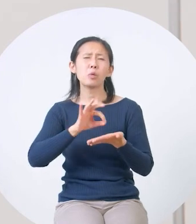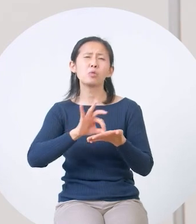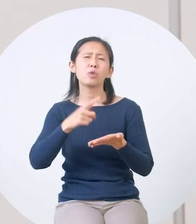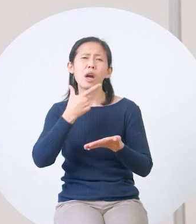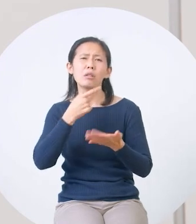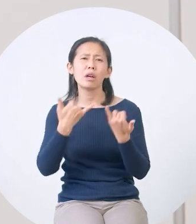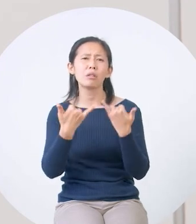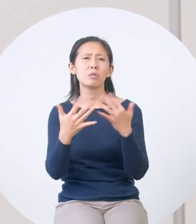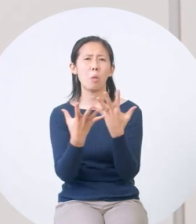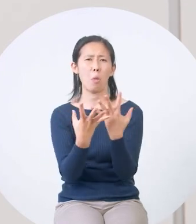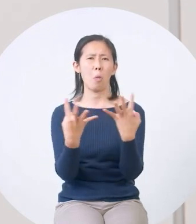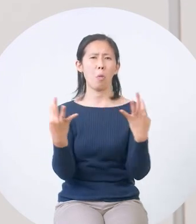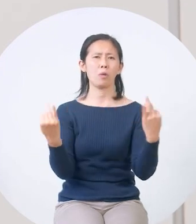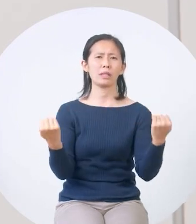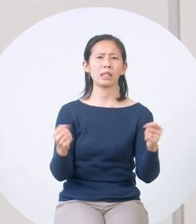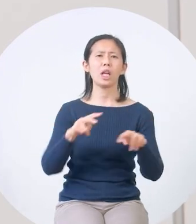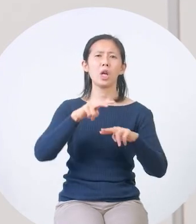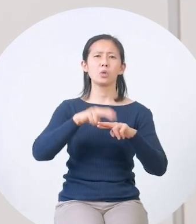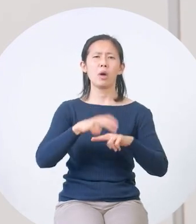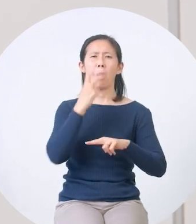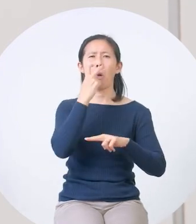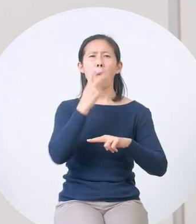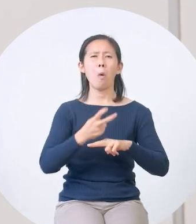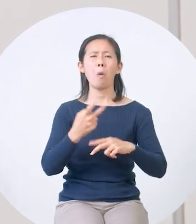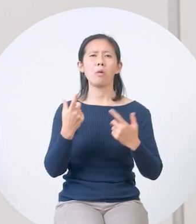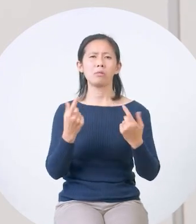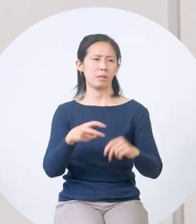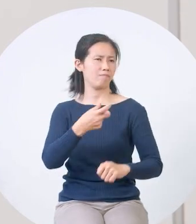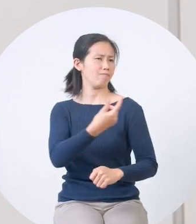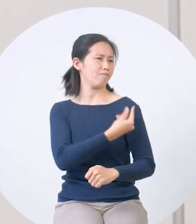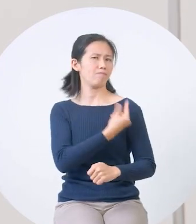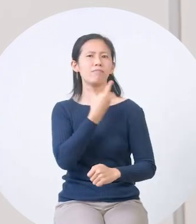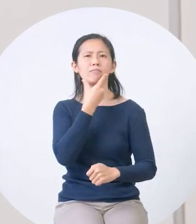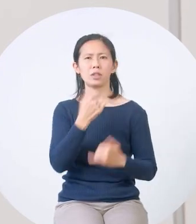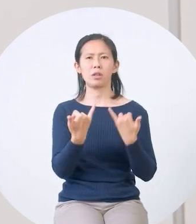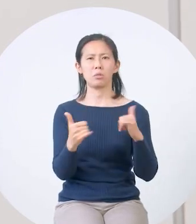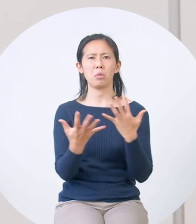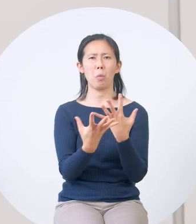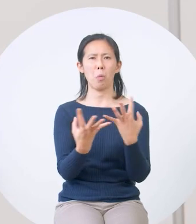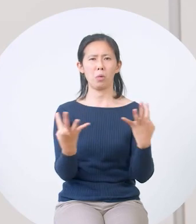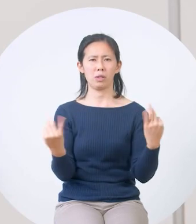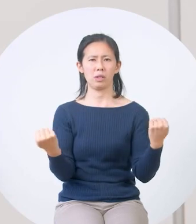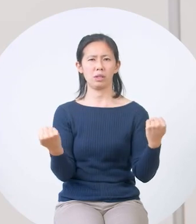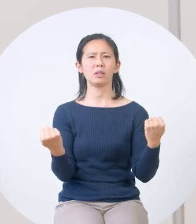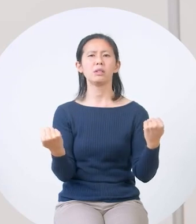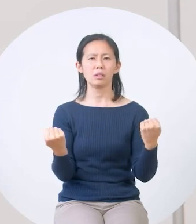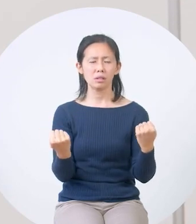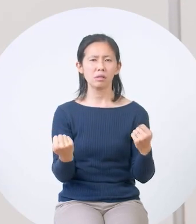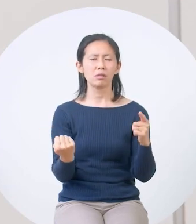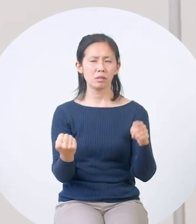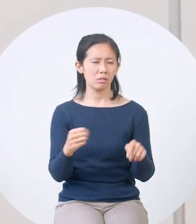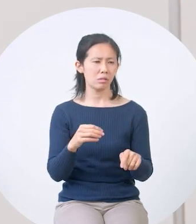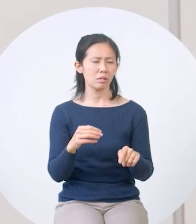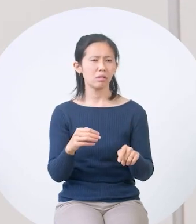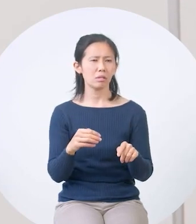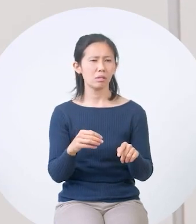ですね、座ってちゃんと落ち着いて、注射をしたいと。で、その辺で注射をしてい